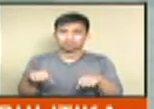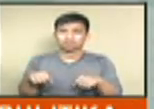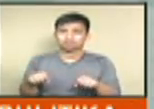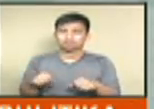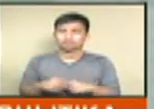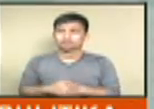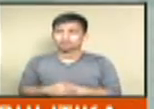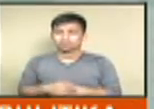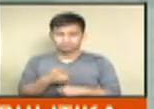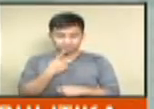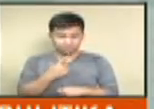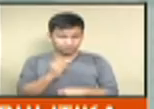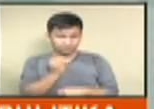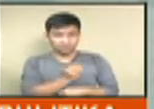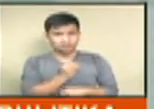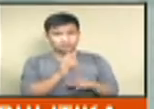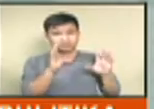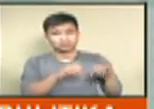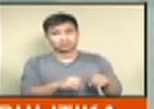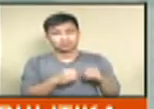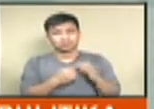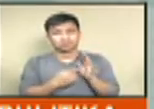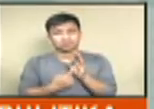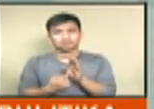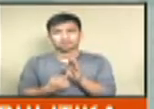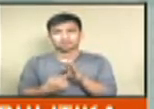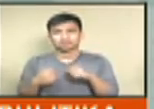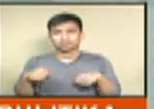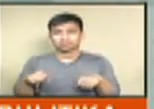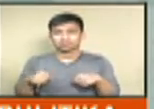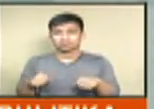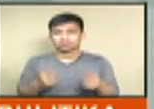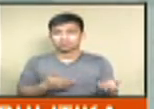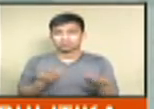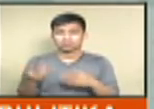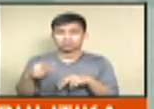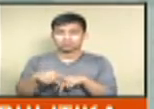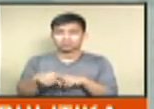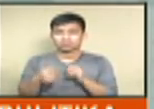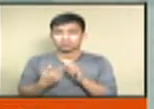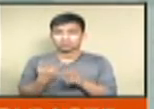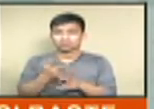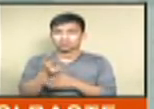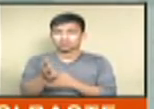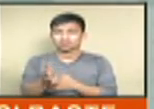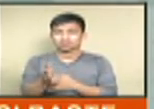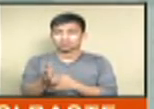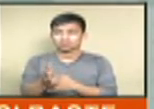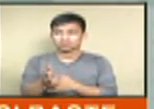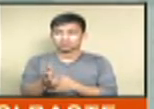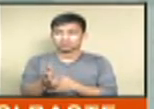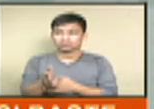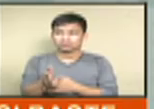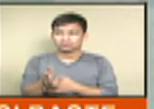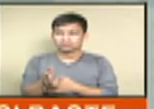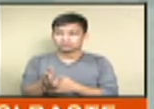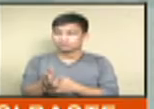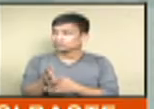Mm-hmm. So kayo lang po ang hinuhuli niya at gusto niya matuyo yung motor niyo, nasakay naman kayo doon samantalang may nakaparada doon